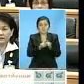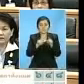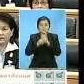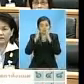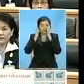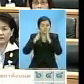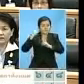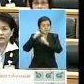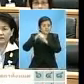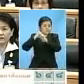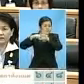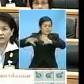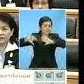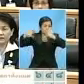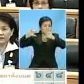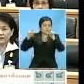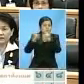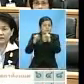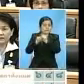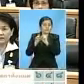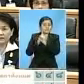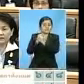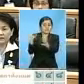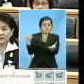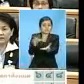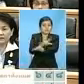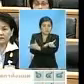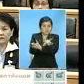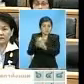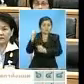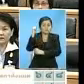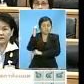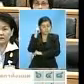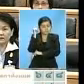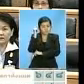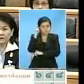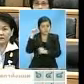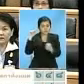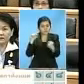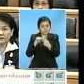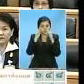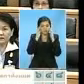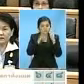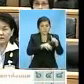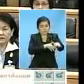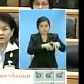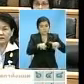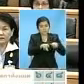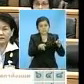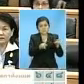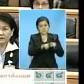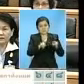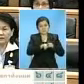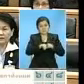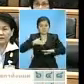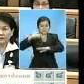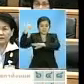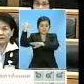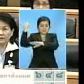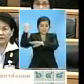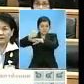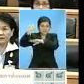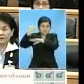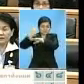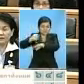บางคนเนี่ยเรามีวัฒนธรรมประเพณีหลายท่านคิดว่าประชาชนเป็นลูกน้องของข้าราชการเหล่